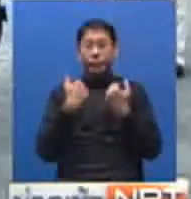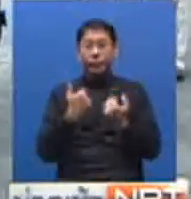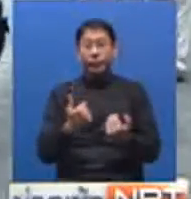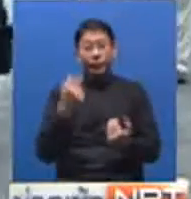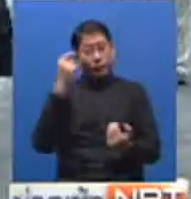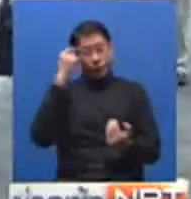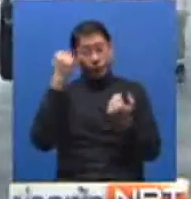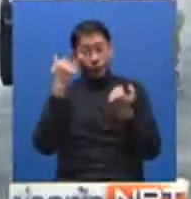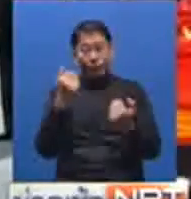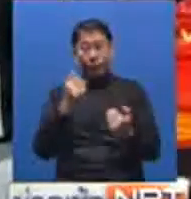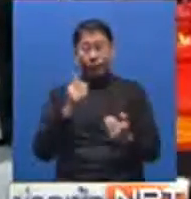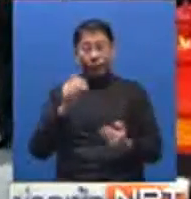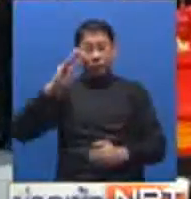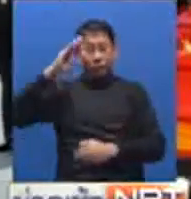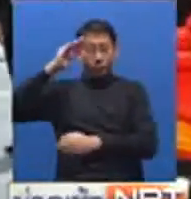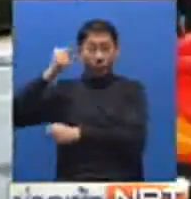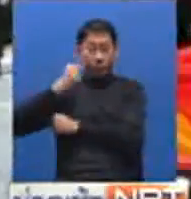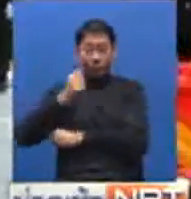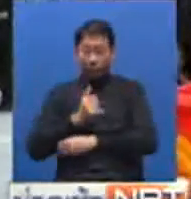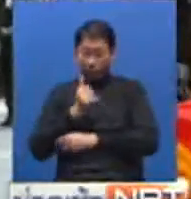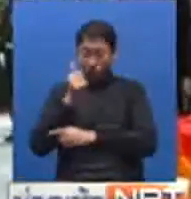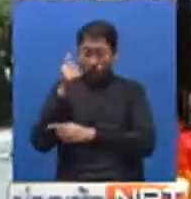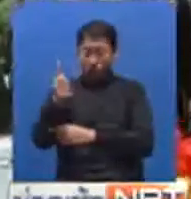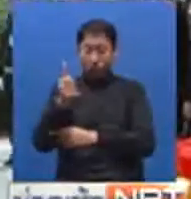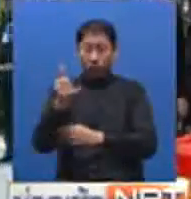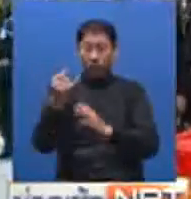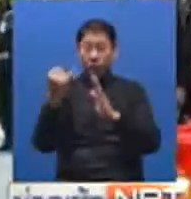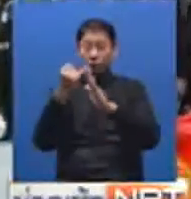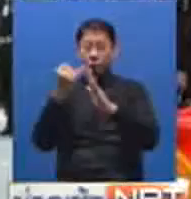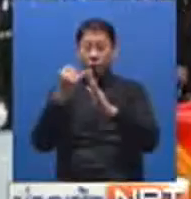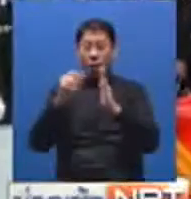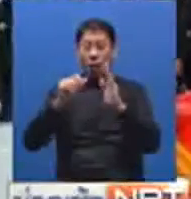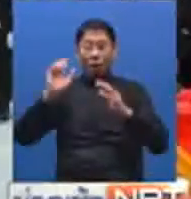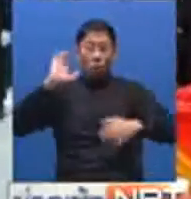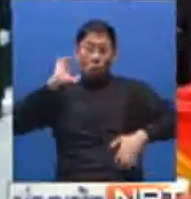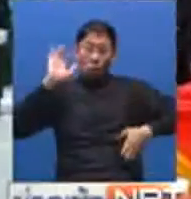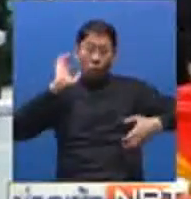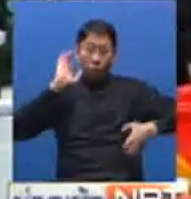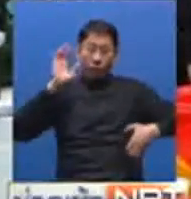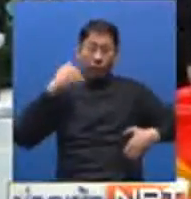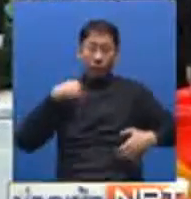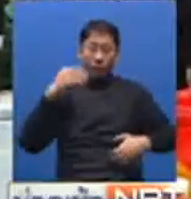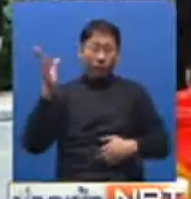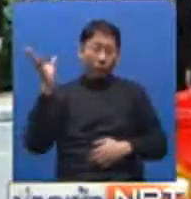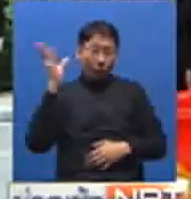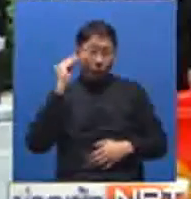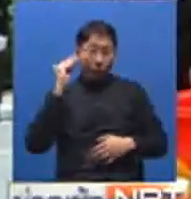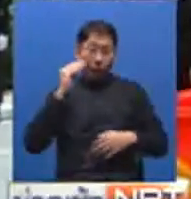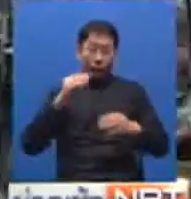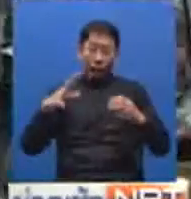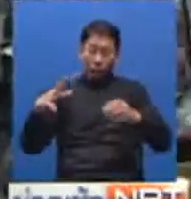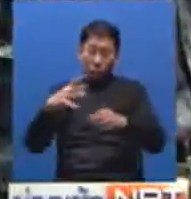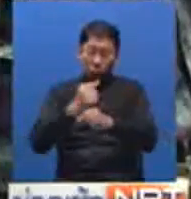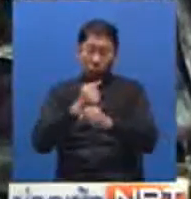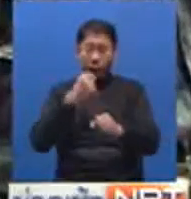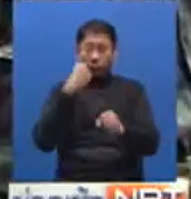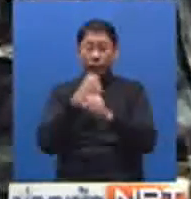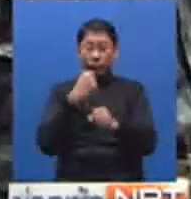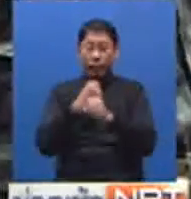ที่ 1ได้เดินทางไปยังมณฑลทหารบกที่ 13อำเภอเมืองจังหวัดลพบุรีฟังการบรรยายสรุปผลการ